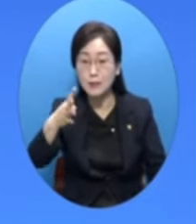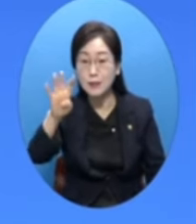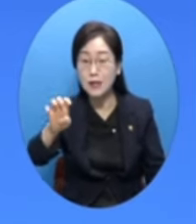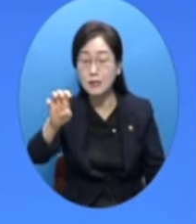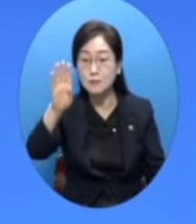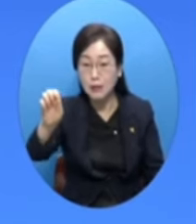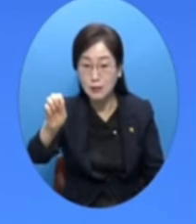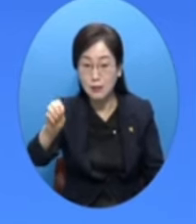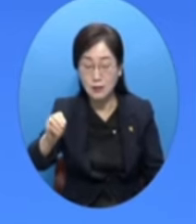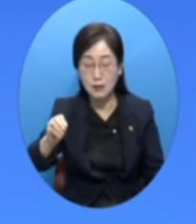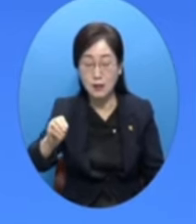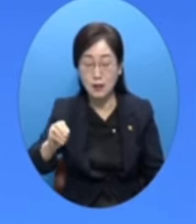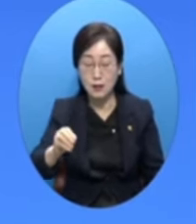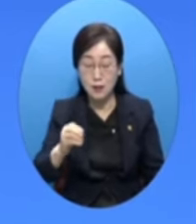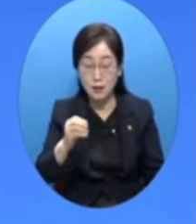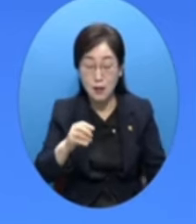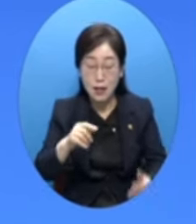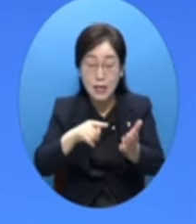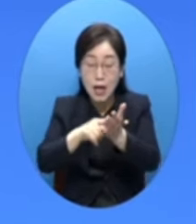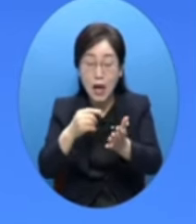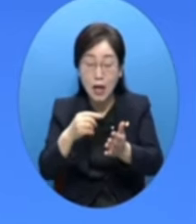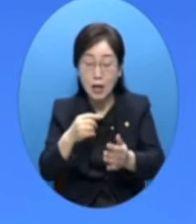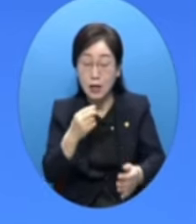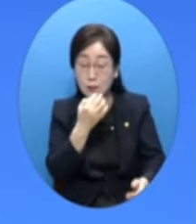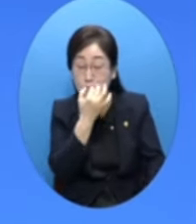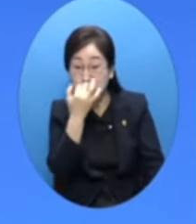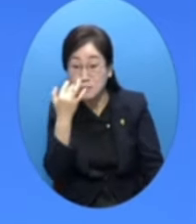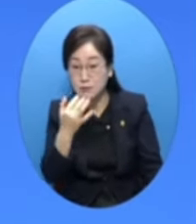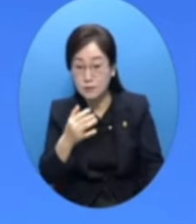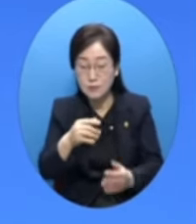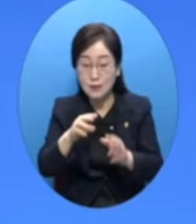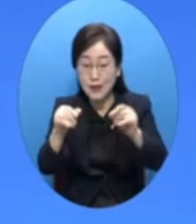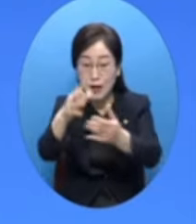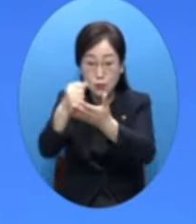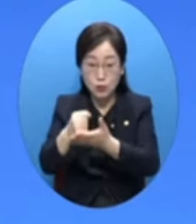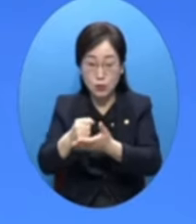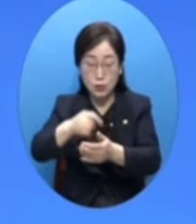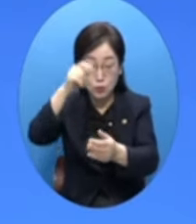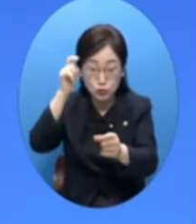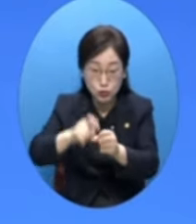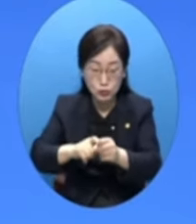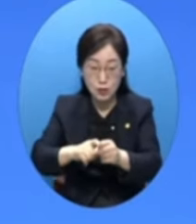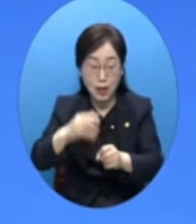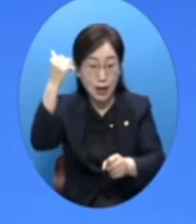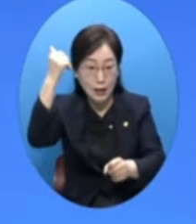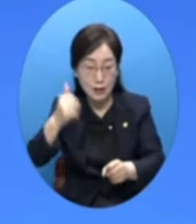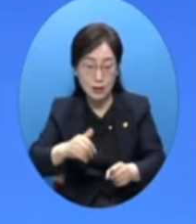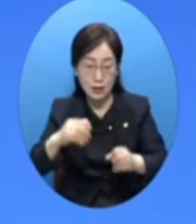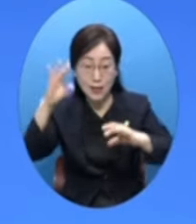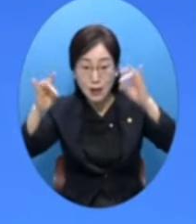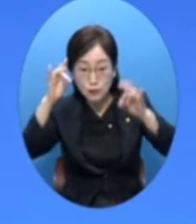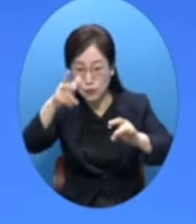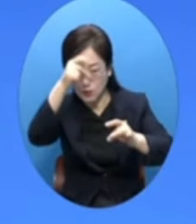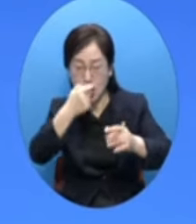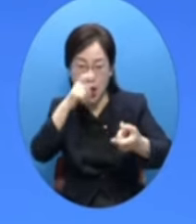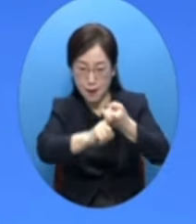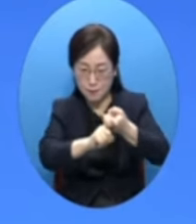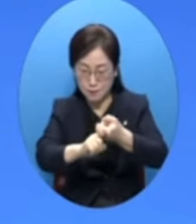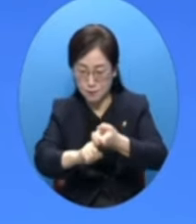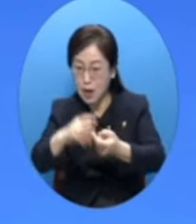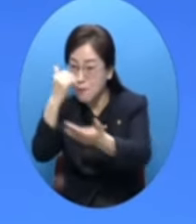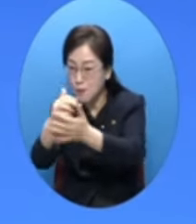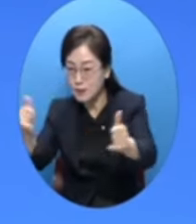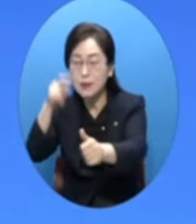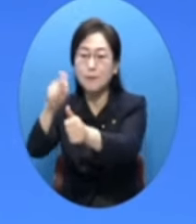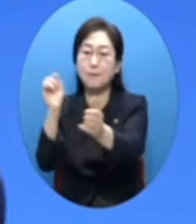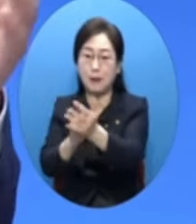헤로인분을 들여오려고 하다가 한국과 태국 경찰의 공조로 붙잡았습니다. 보니까 저들이 선크림